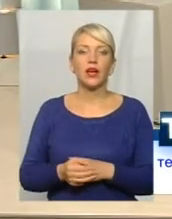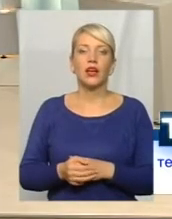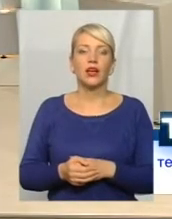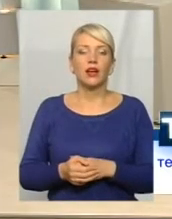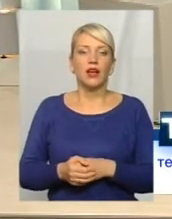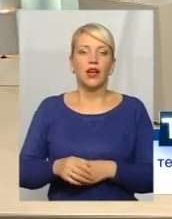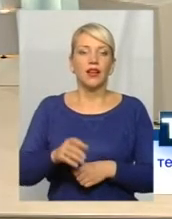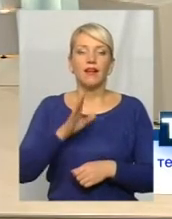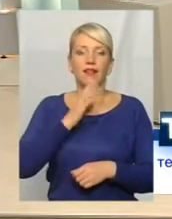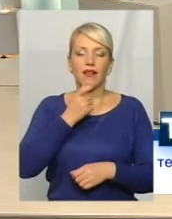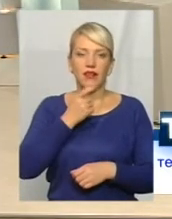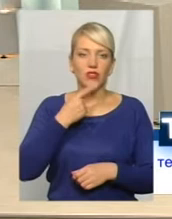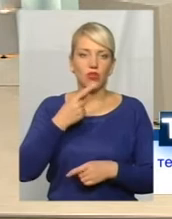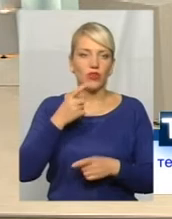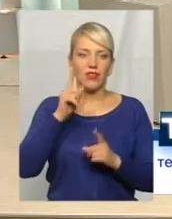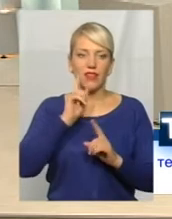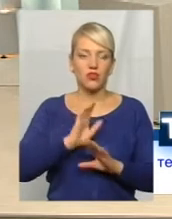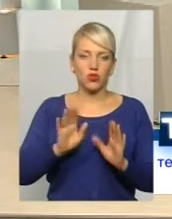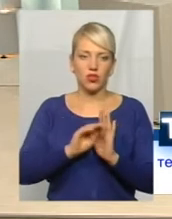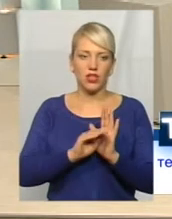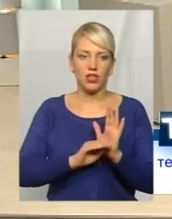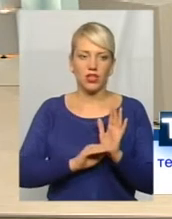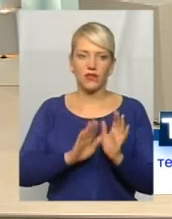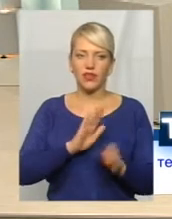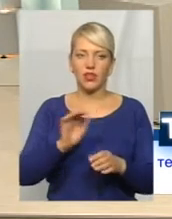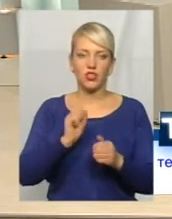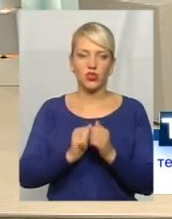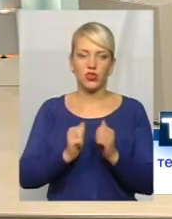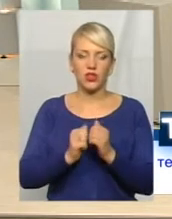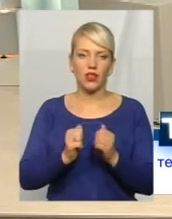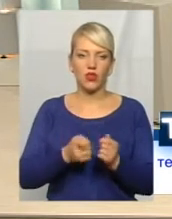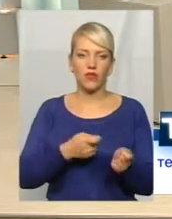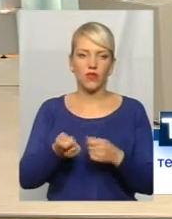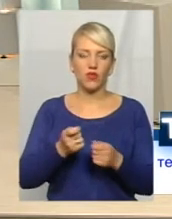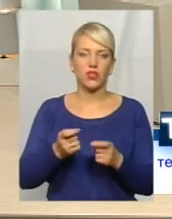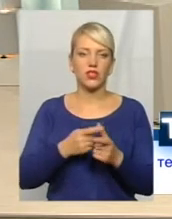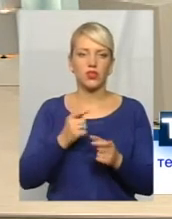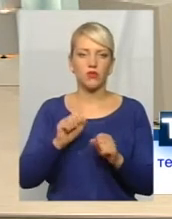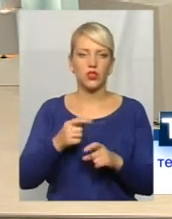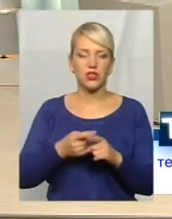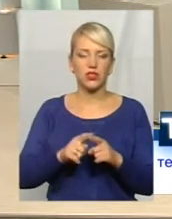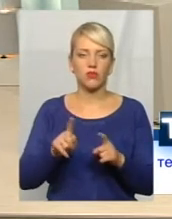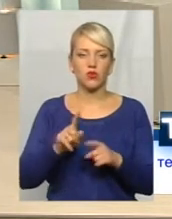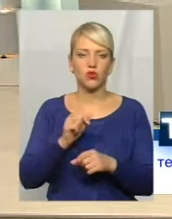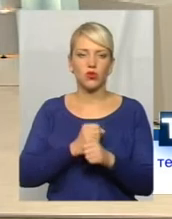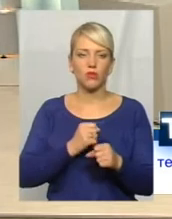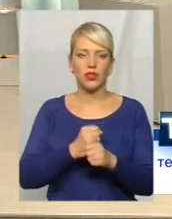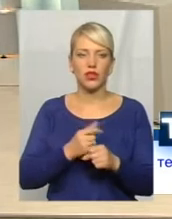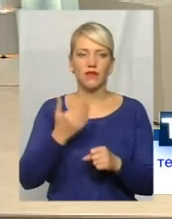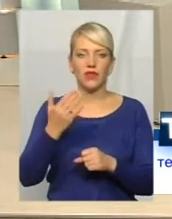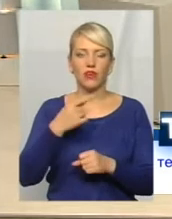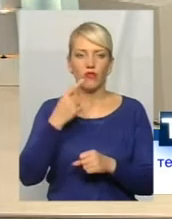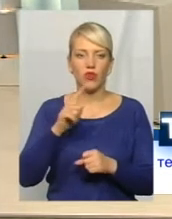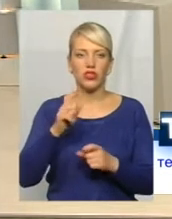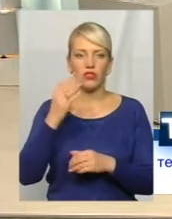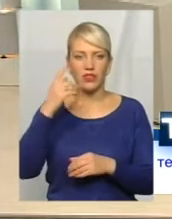що графік незручний, не щоденно вивозиться. Чи можна з цим щось зробити? Чи ви кажете, що